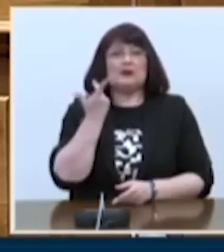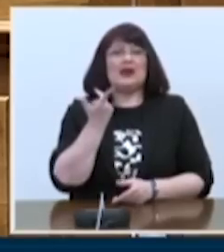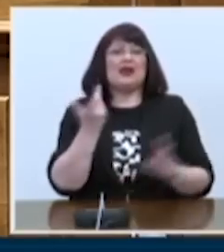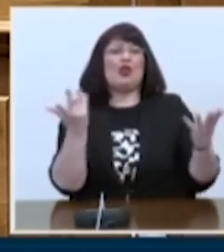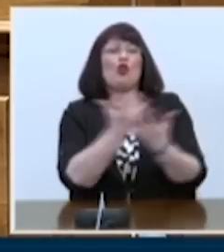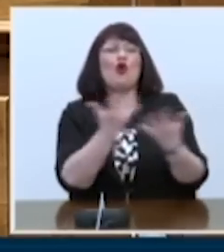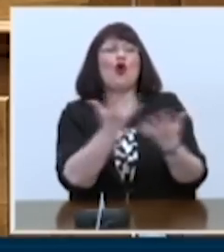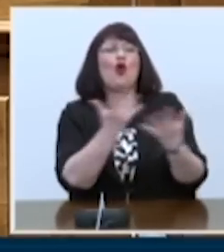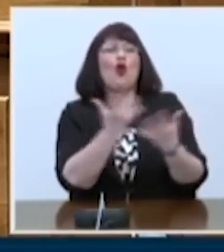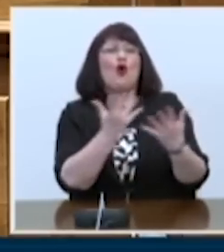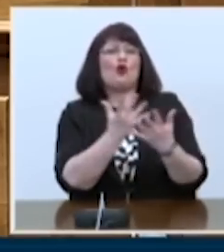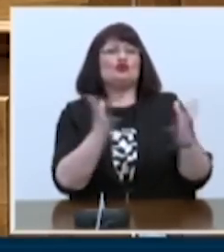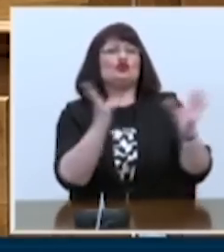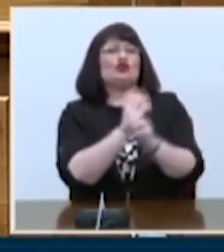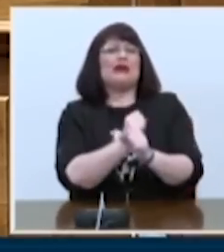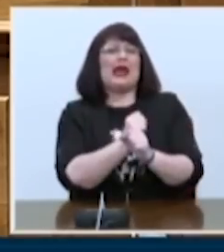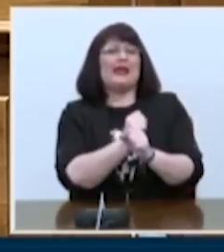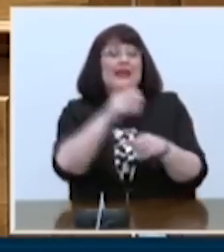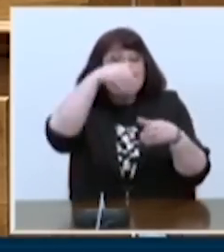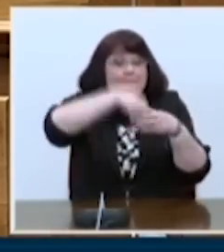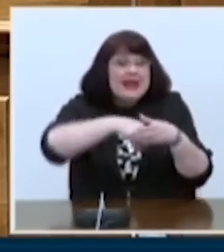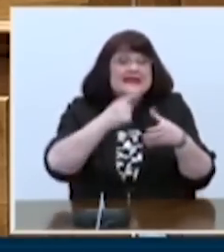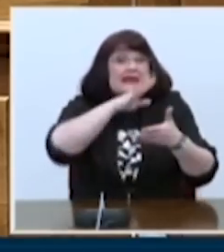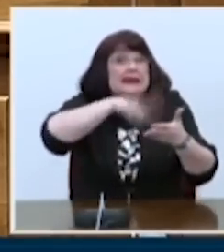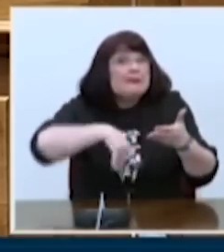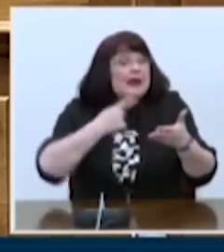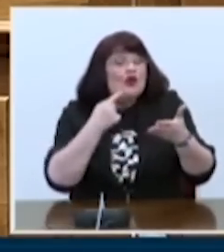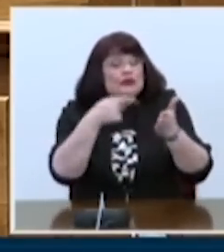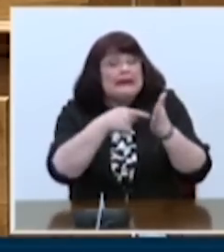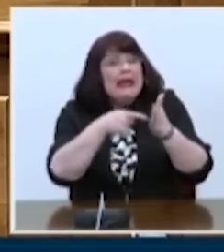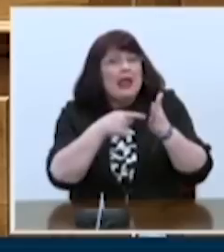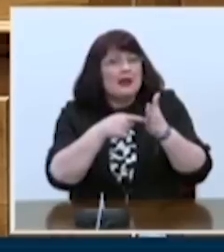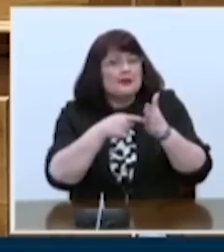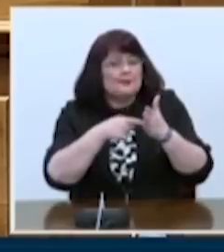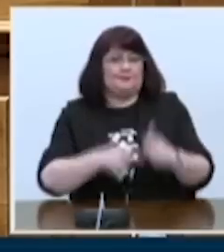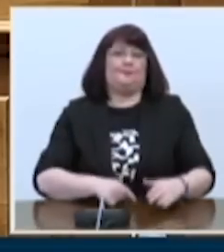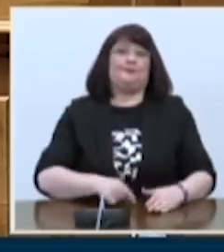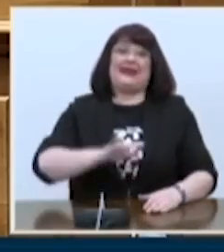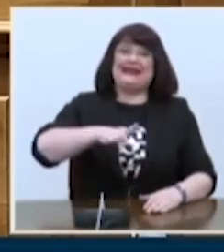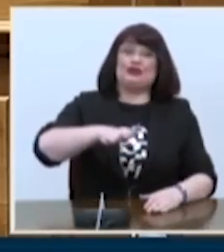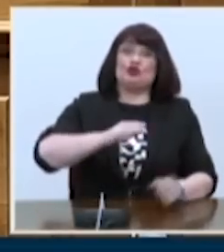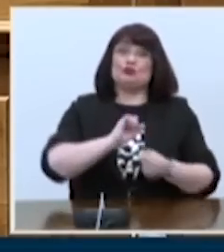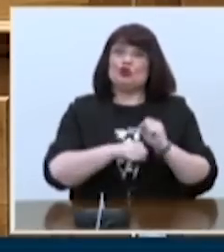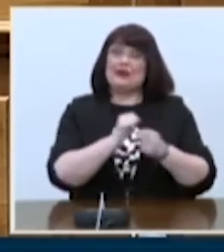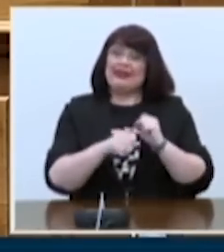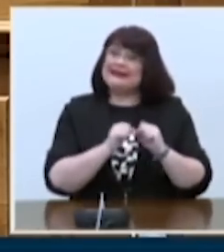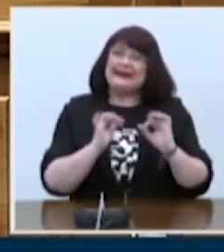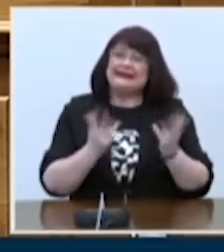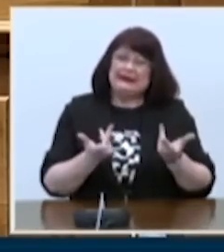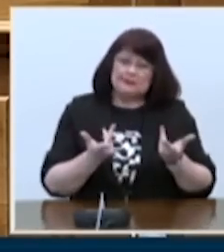συσκοτίζεται αυτό το πραγματικό περιεχόμενο. Μπορεί να προσπαθείτε να καλλιεργήσετε